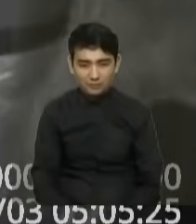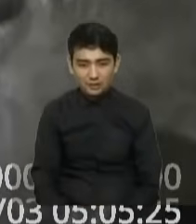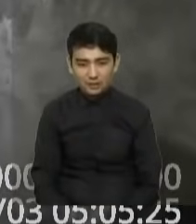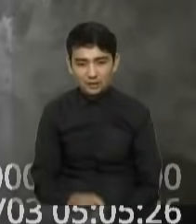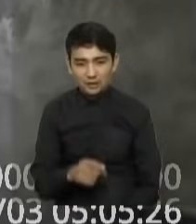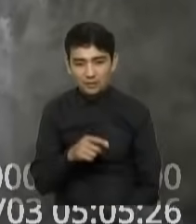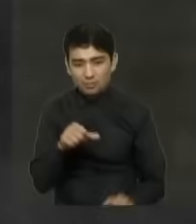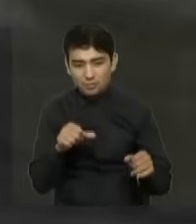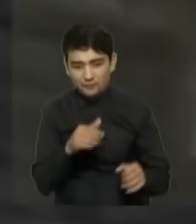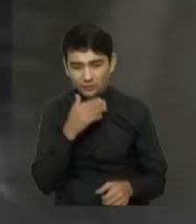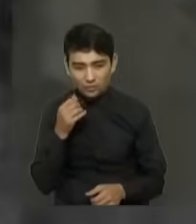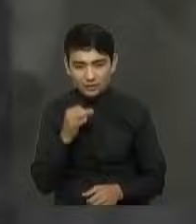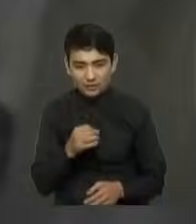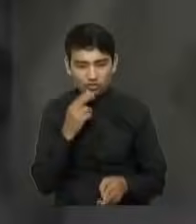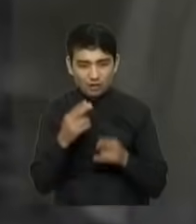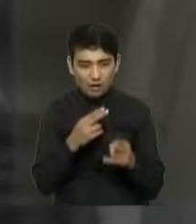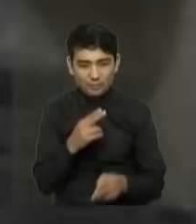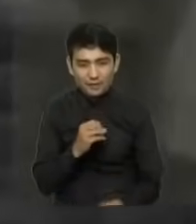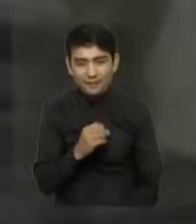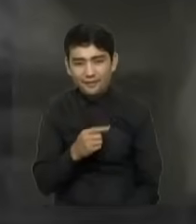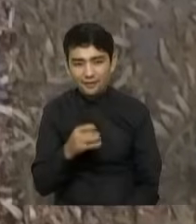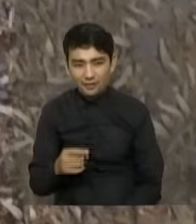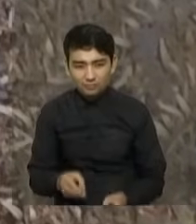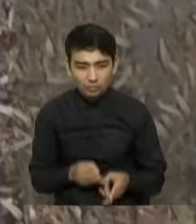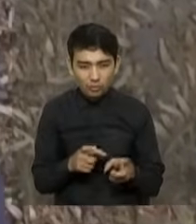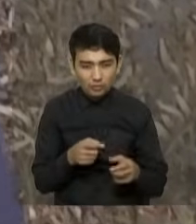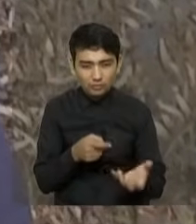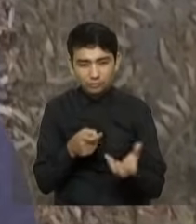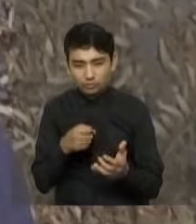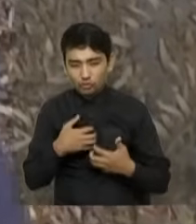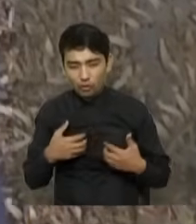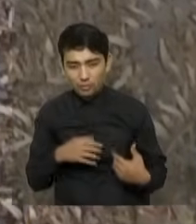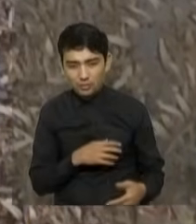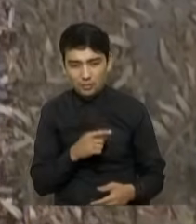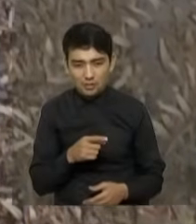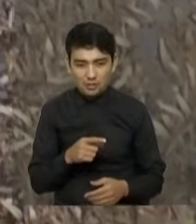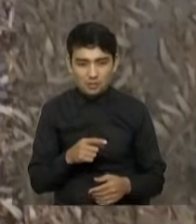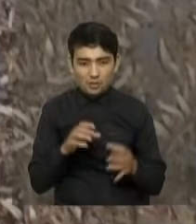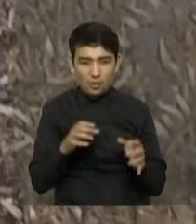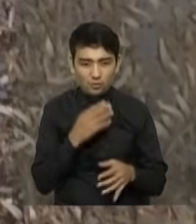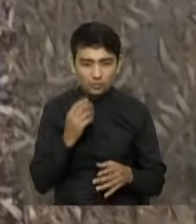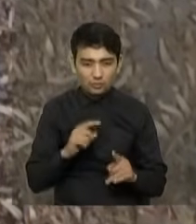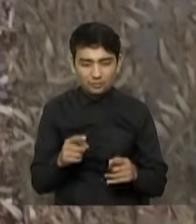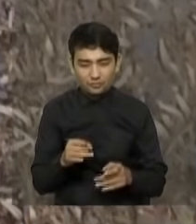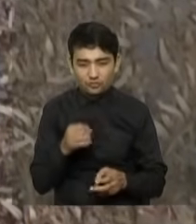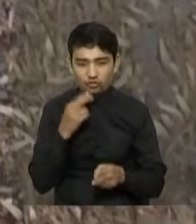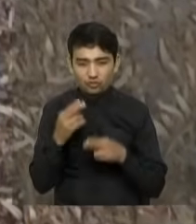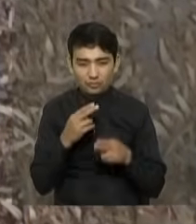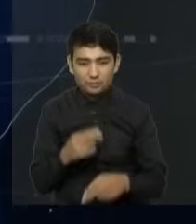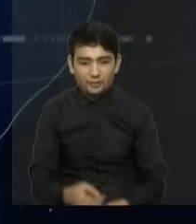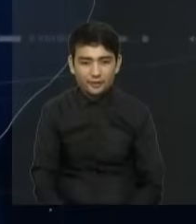Нет управы. Егеря жалуются на безнаказанность браконьеров. У него есть, скажем так, покровитель,